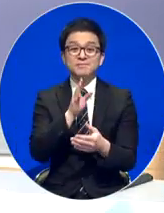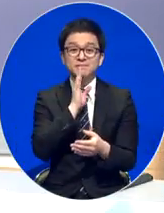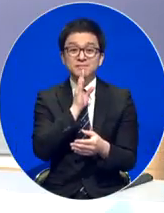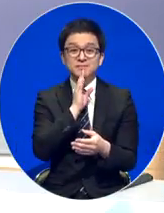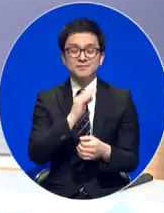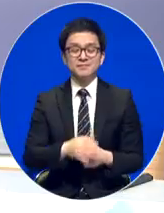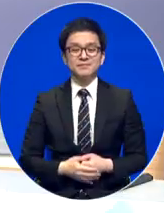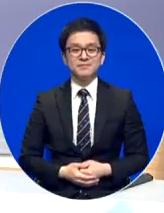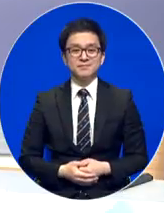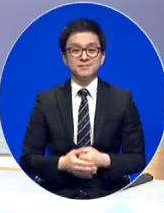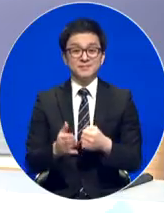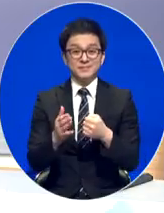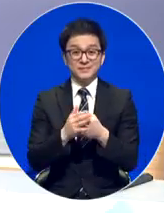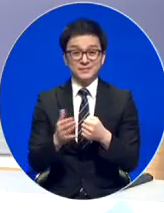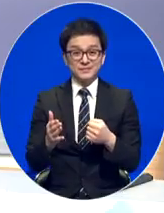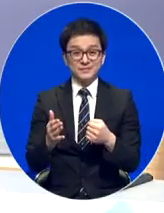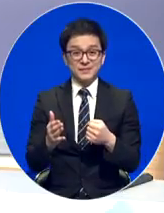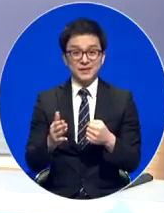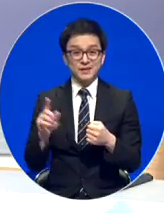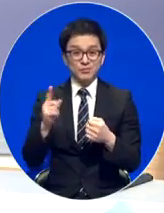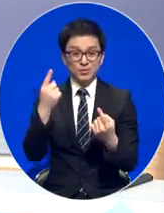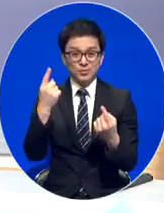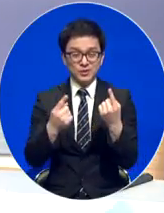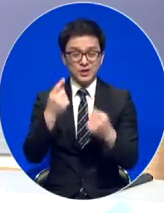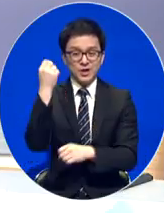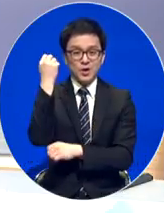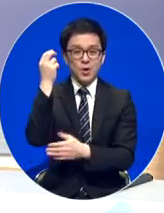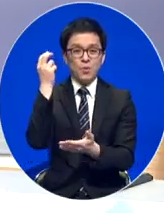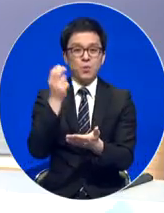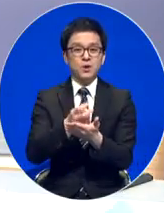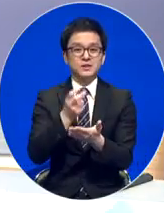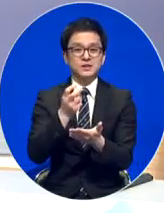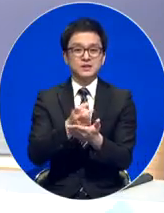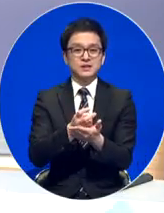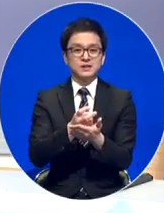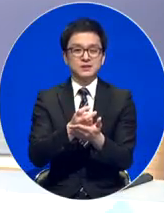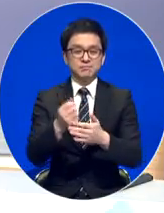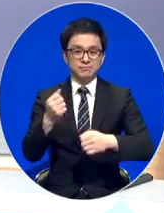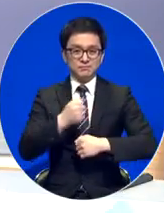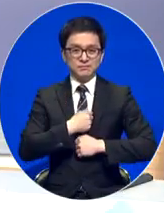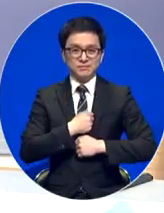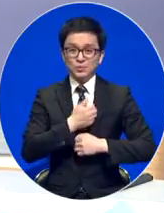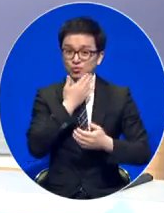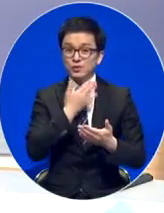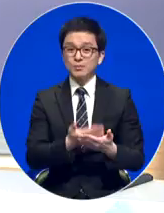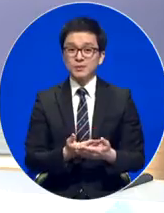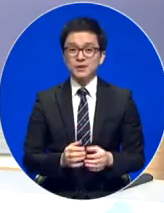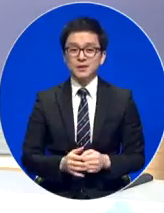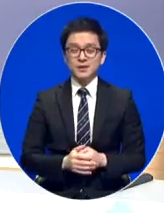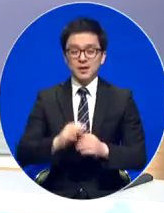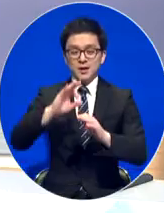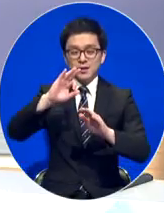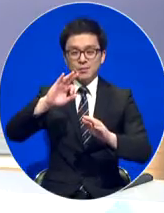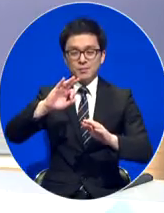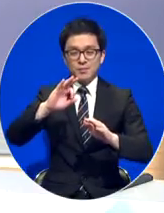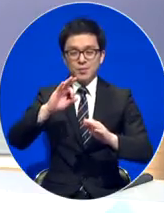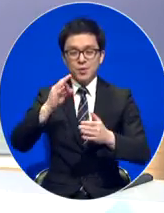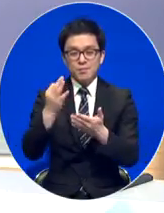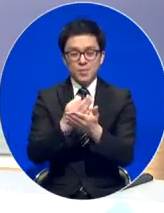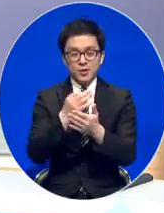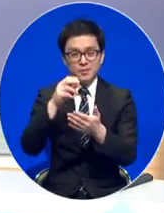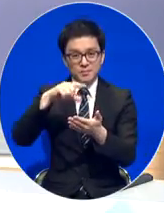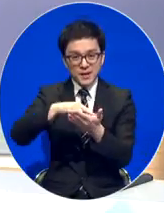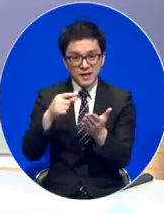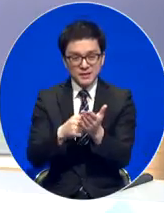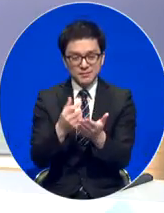정해져야 한다는 것이죠. 그래서 무엇보다 이 원칙을 유지하는 것이 중요합니다. 버는 만큼 가진